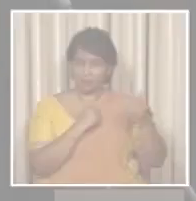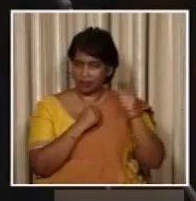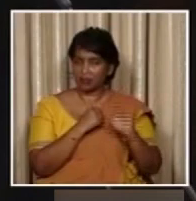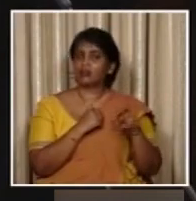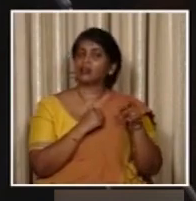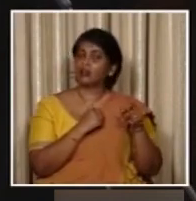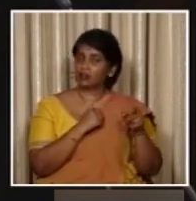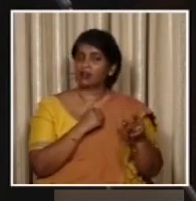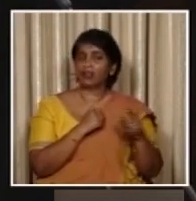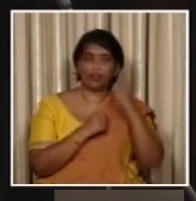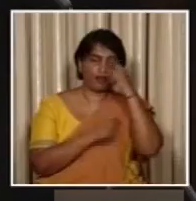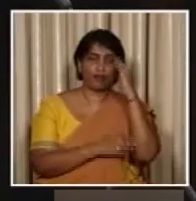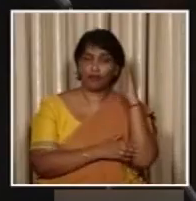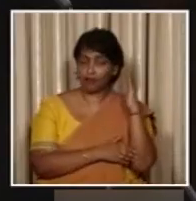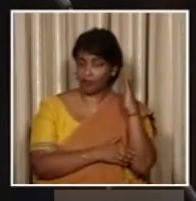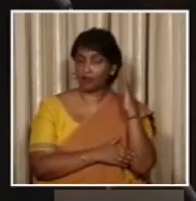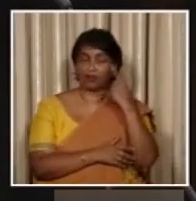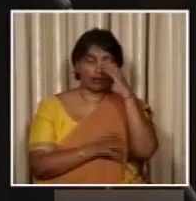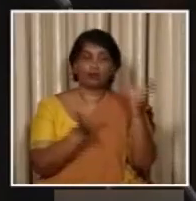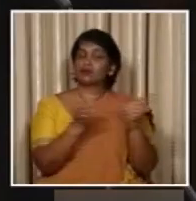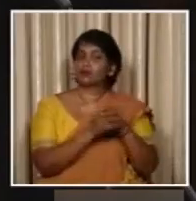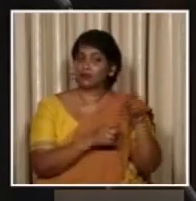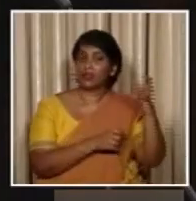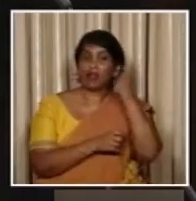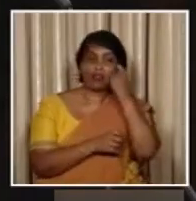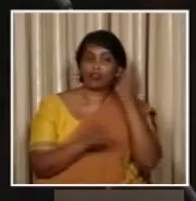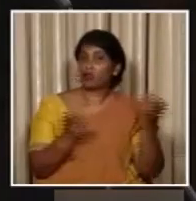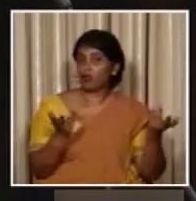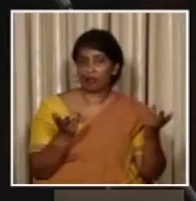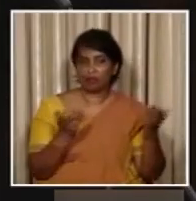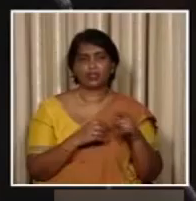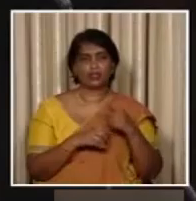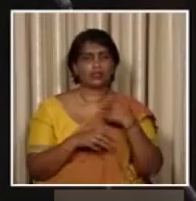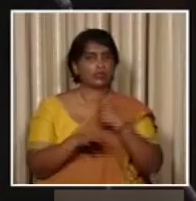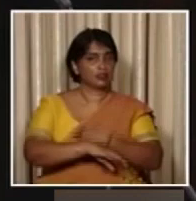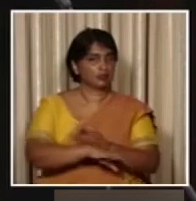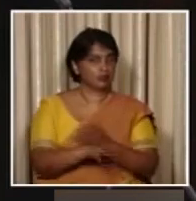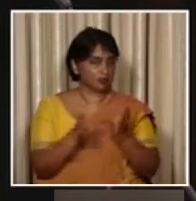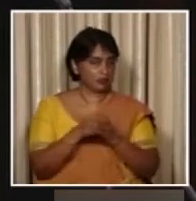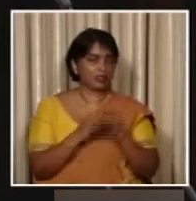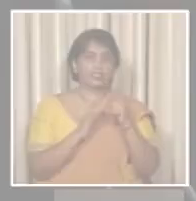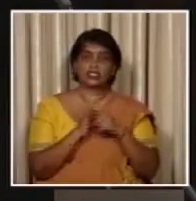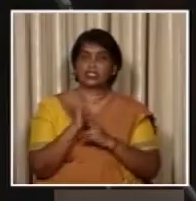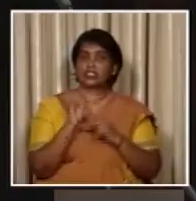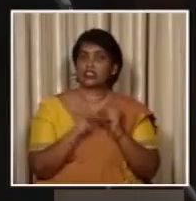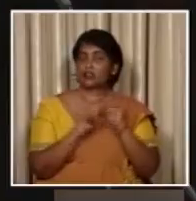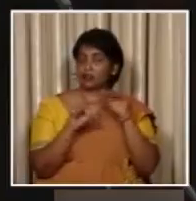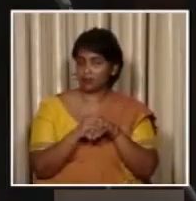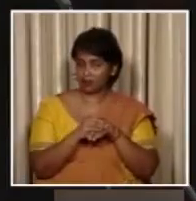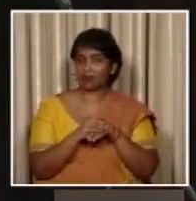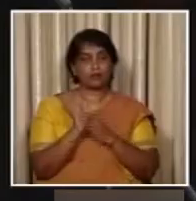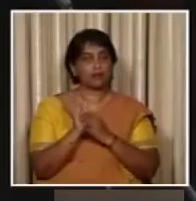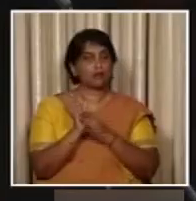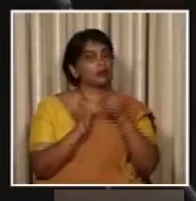පිළිබඳව කාදිනල්තුමා ඇතුළු කතෝලික සභාව දරන මතය කුමක්ද මොකද මම දැනගන්න කැමතියි මේ ජනතා විමුක්තිවරමුණේ ඉන්න ඒ